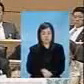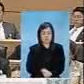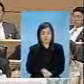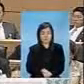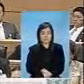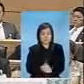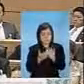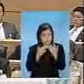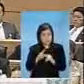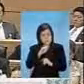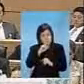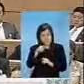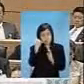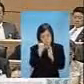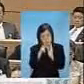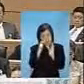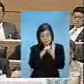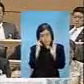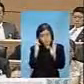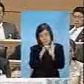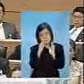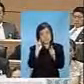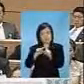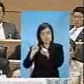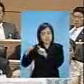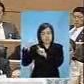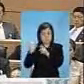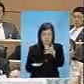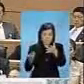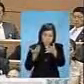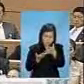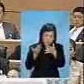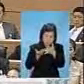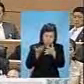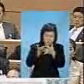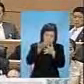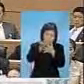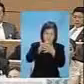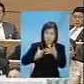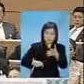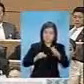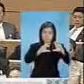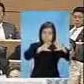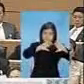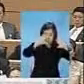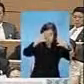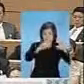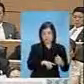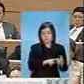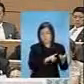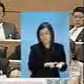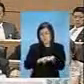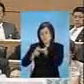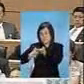แล้วในคดีอาญาทั่วไปก็เริ่มต้นจากตำรวจในชั้นแล้วก็ไปชั้นอัยการก็ไปศาลศาลเสร็จก็ไปราชทัณฑ์มันก็เป็น